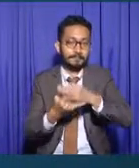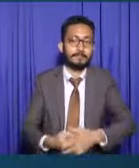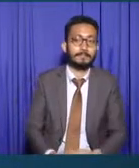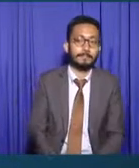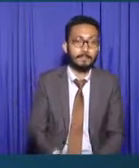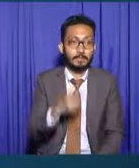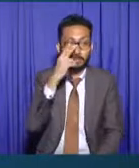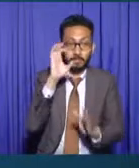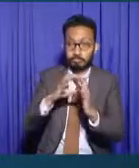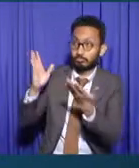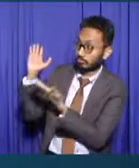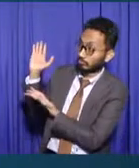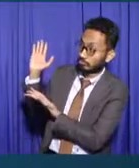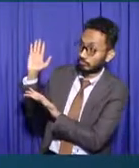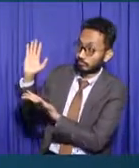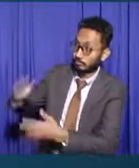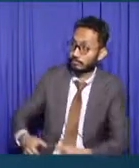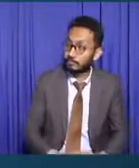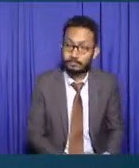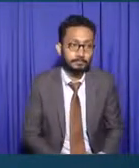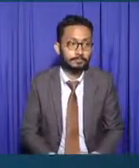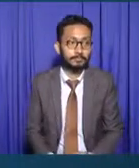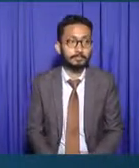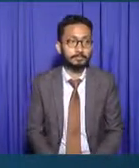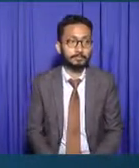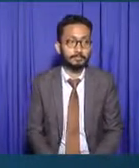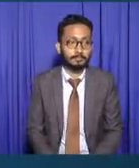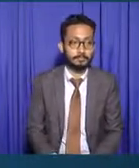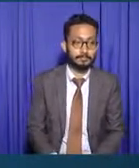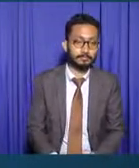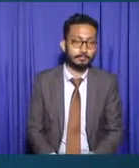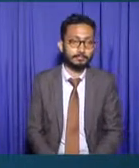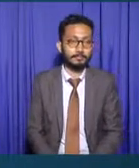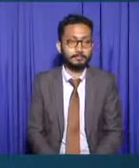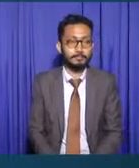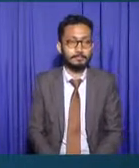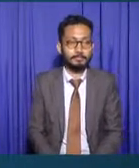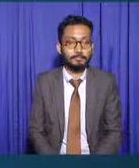dan memberi 4 variasi fenotip